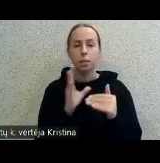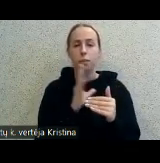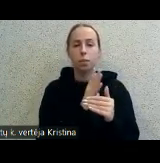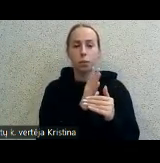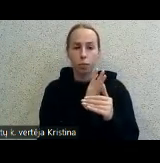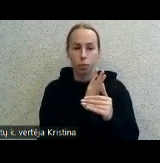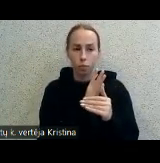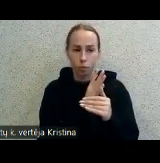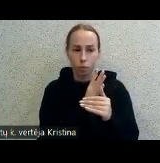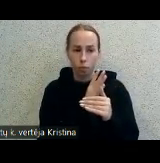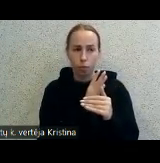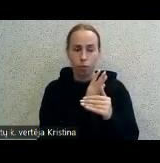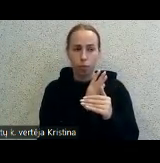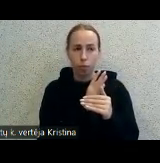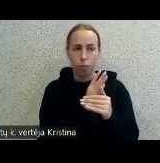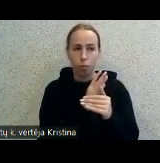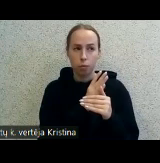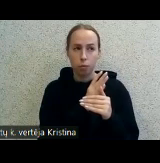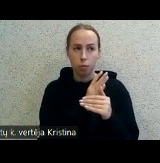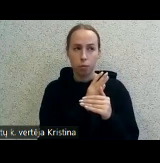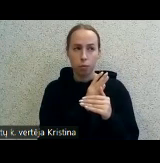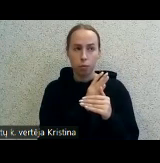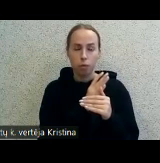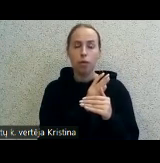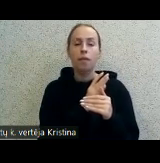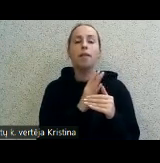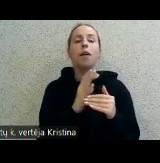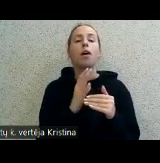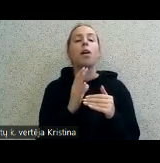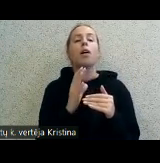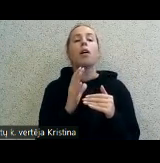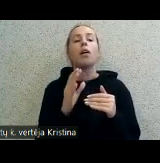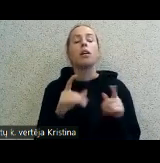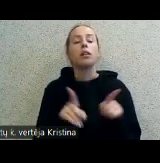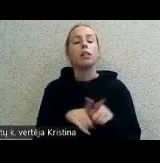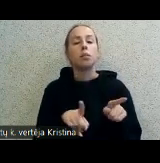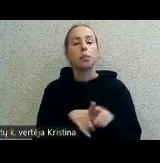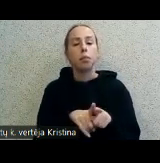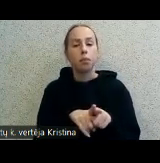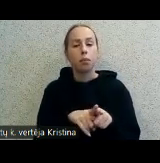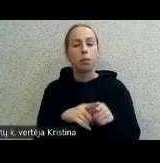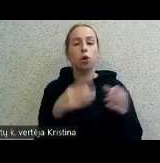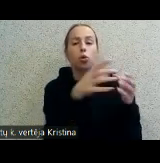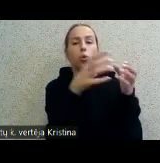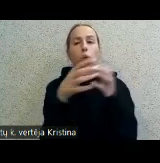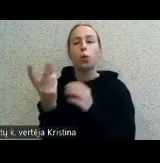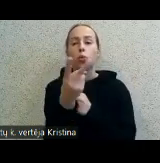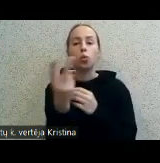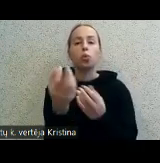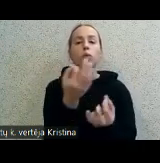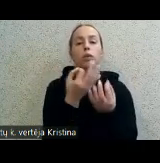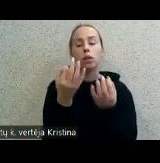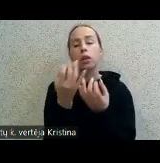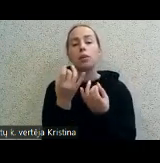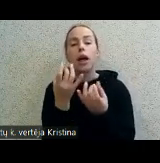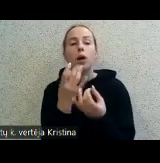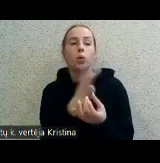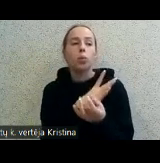Ir taip pat reflektavau apie tai, ką pasakė grupės ir kaip jūs sakėte, kad mokytams